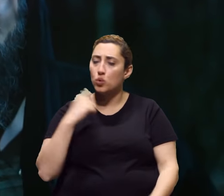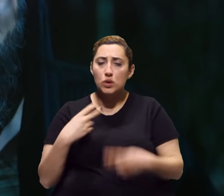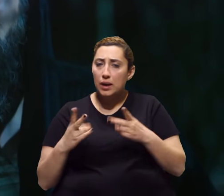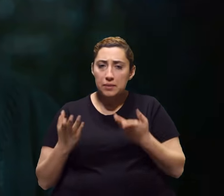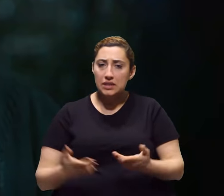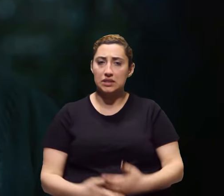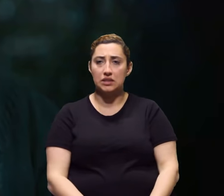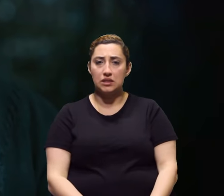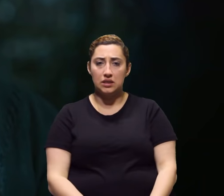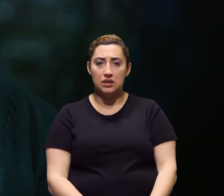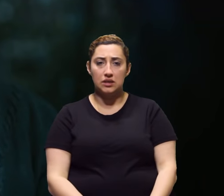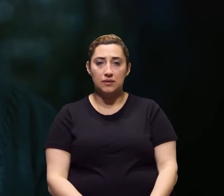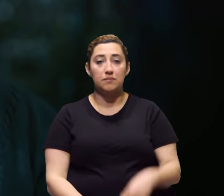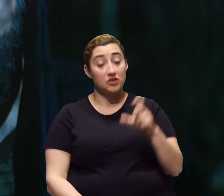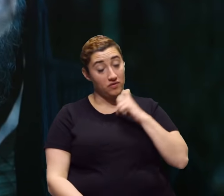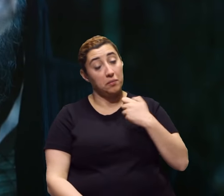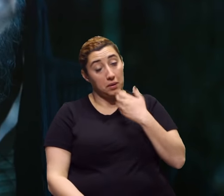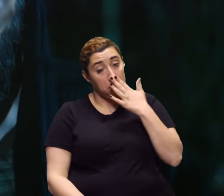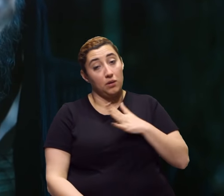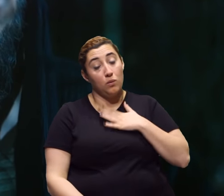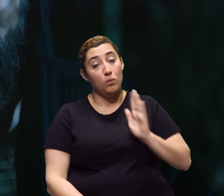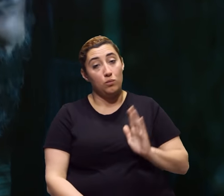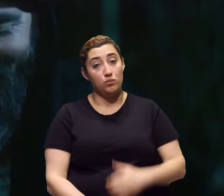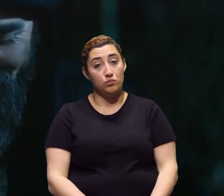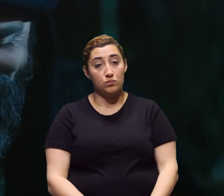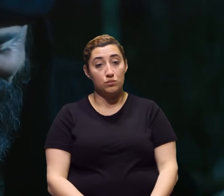sorasın elbet. Beklerim.